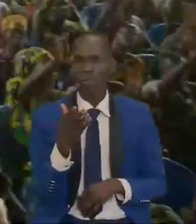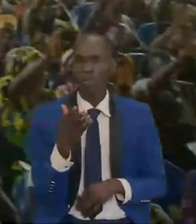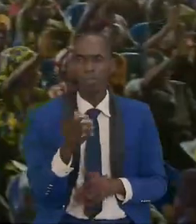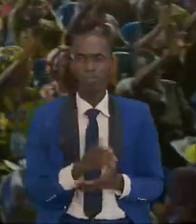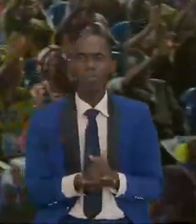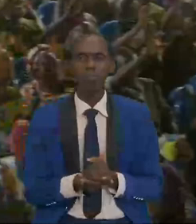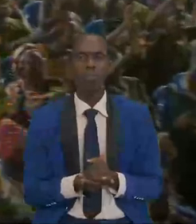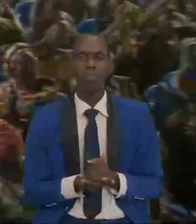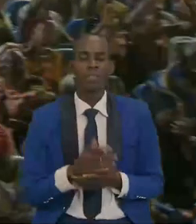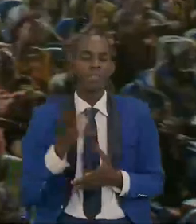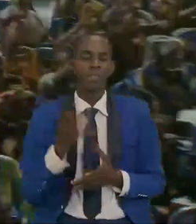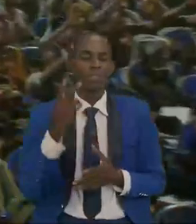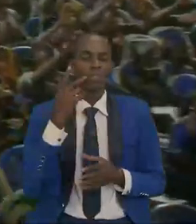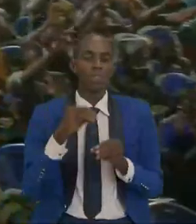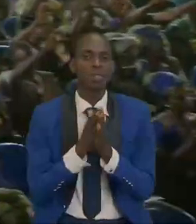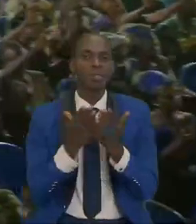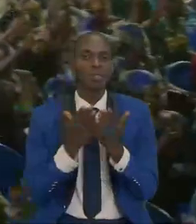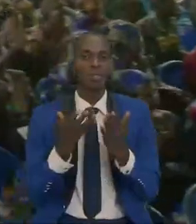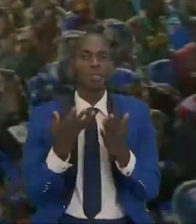Vous êtes prêts là-bas?